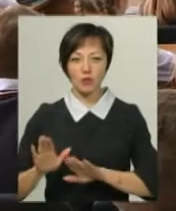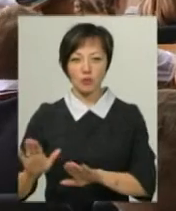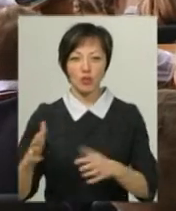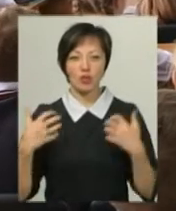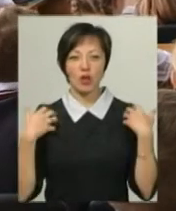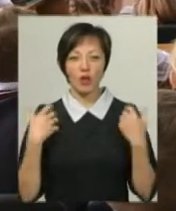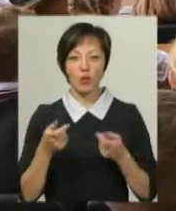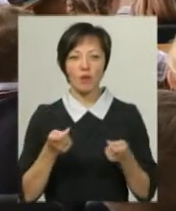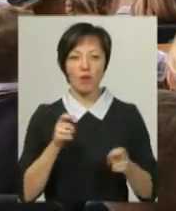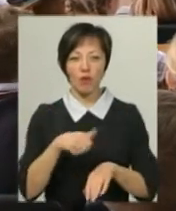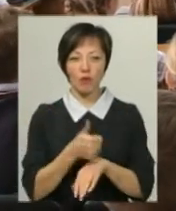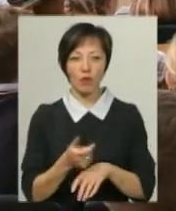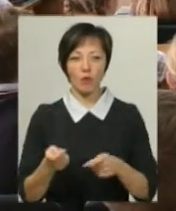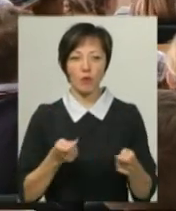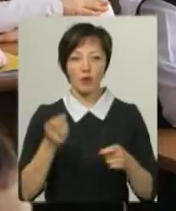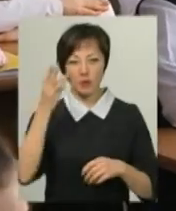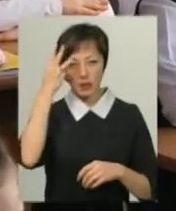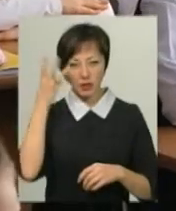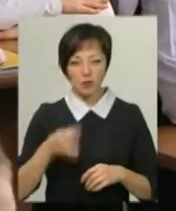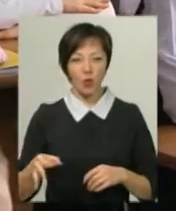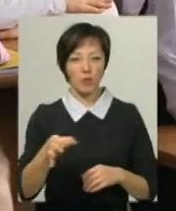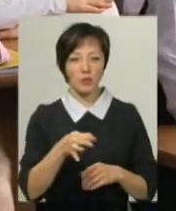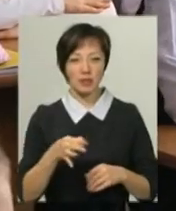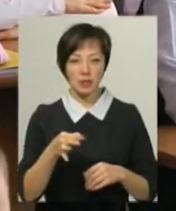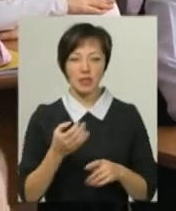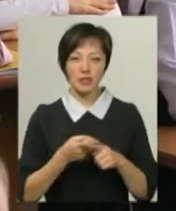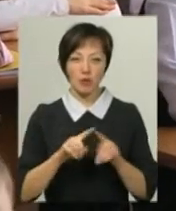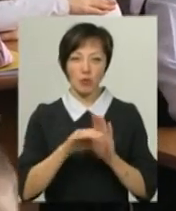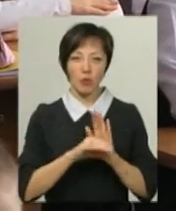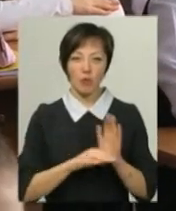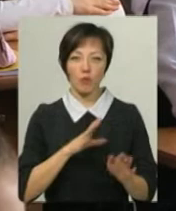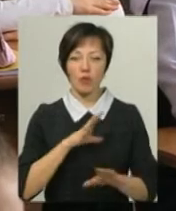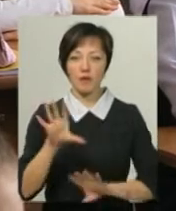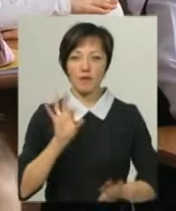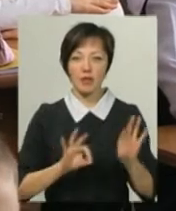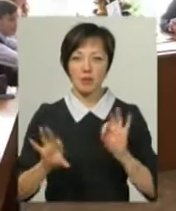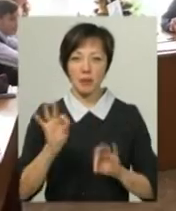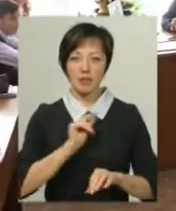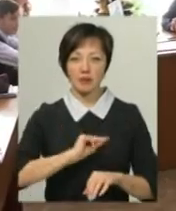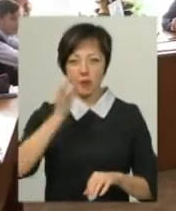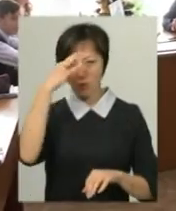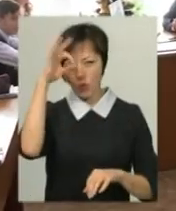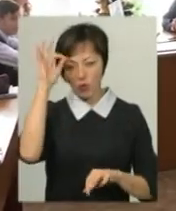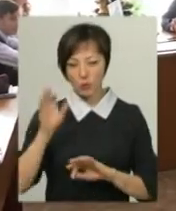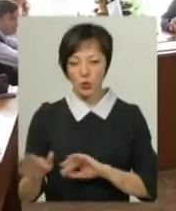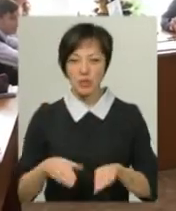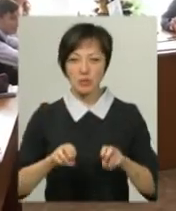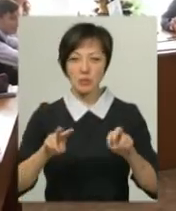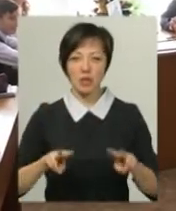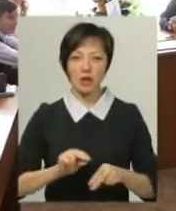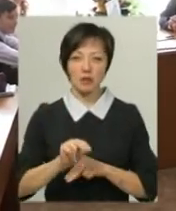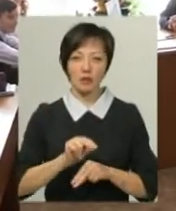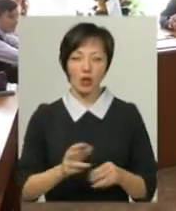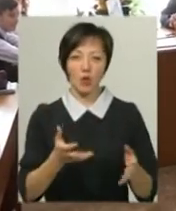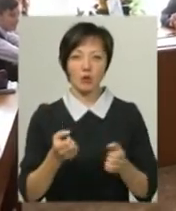управління патрульної поліції у Хмельницькій області Альони Стрижак, для даної програми були відібрані працівники поліції, які пройшли спеціальне навчання та